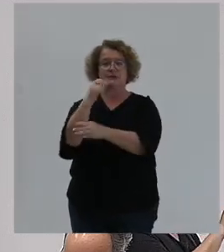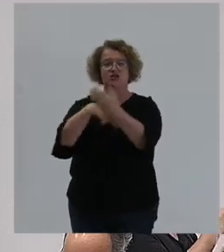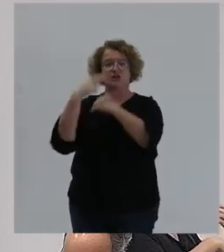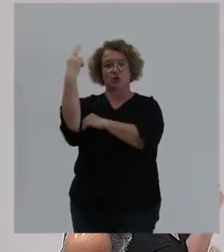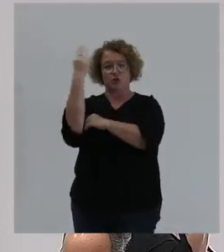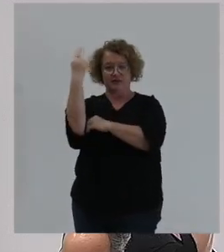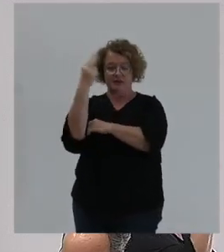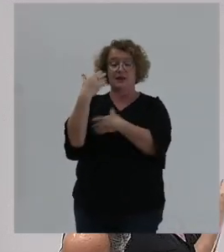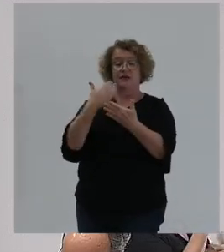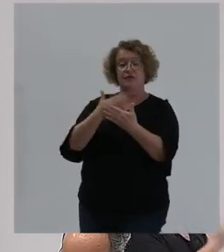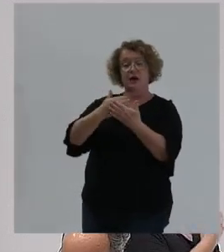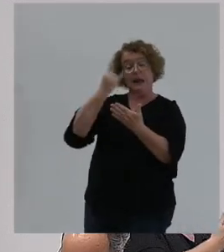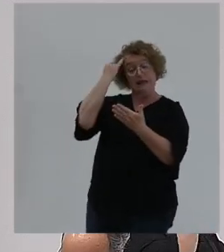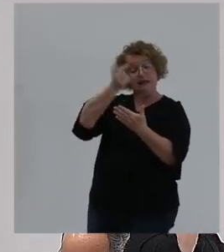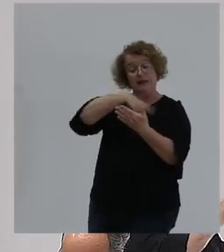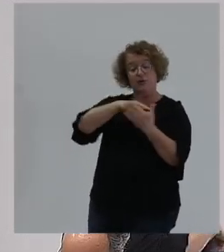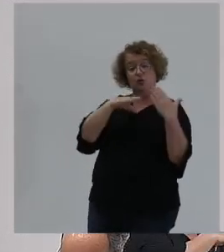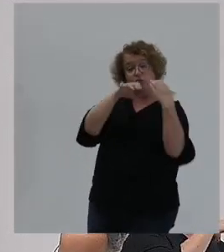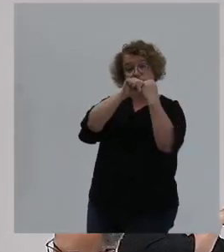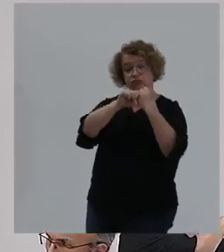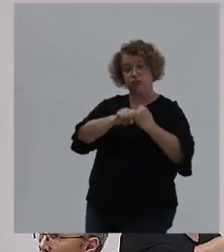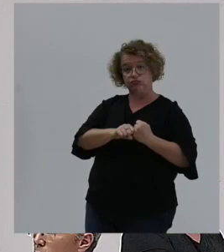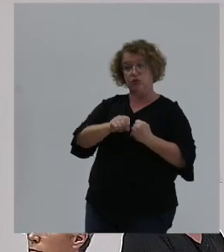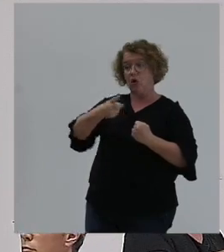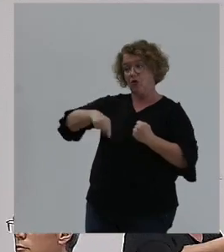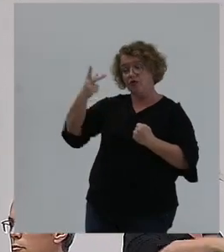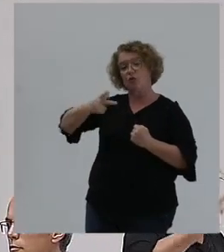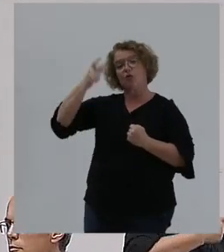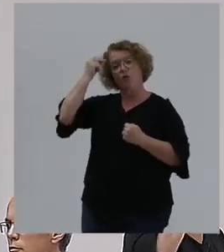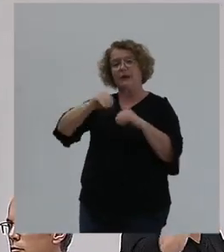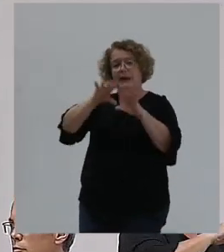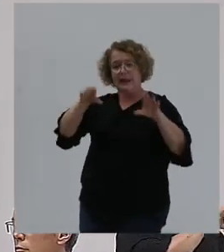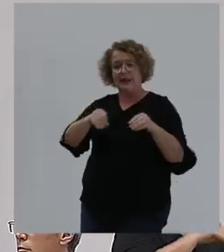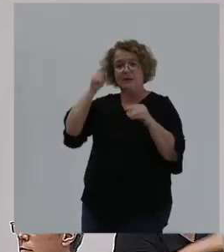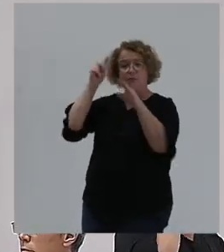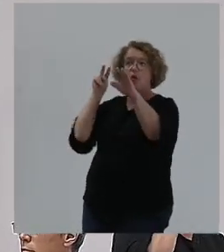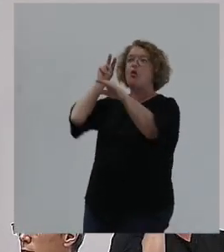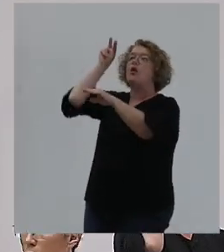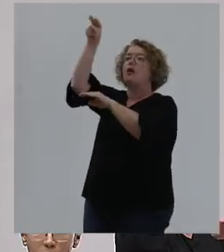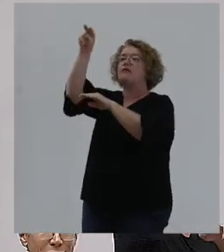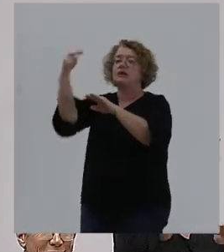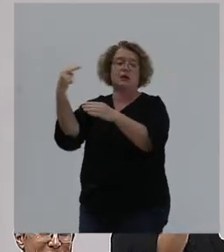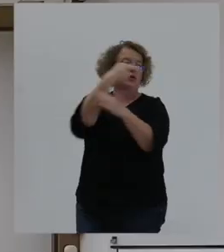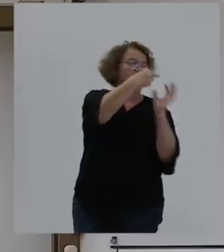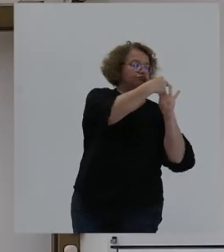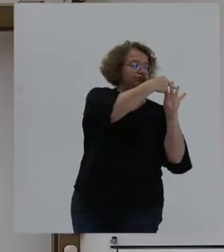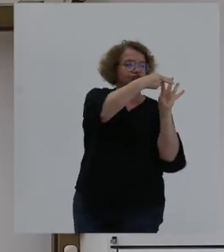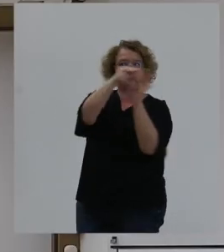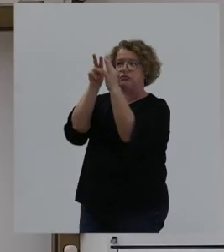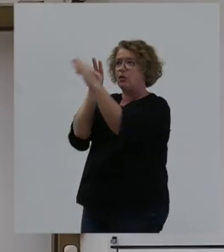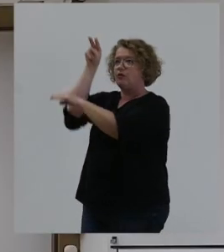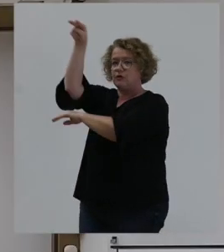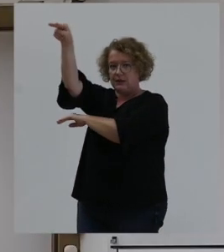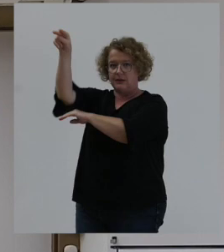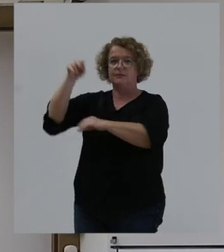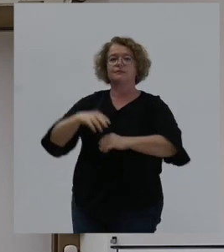en quelques lignes, les éléments que nous serons apportés. Vous avez compris, nous sommes une équipe qui est tournée vers l'avenir et pas vers le passé. Donc